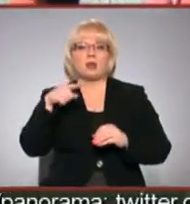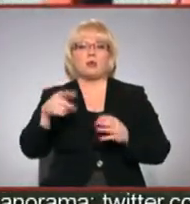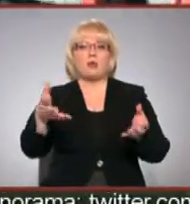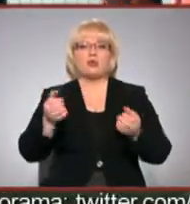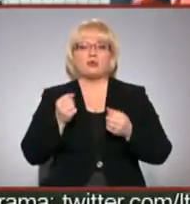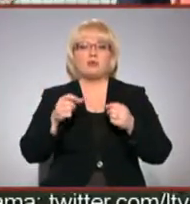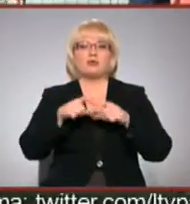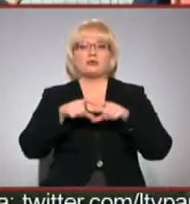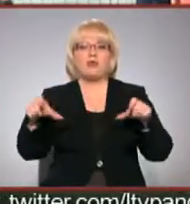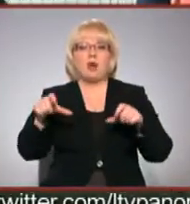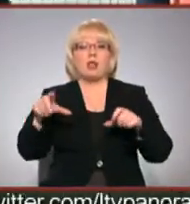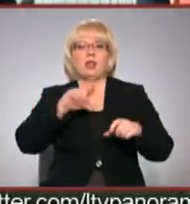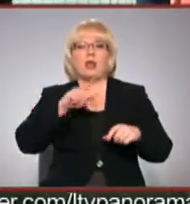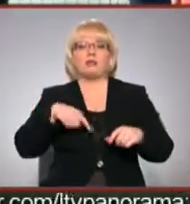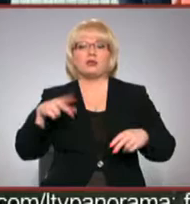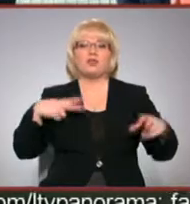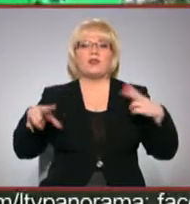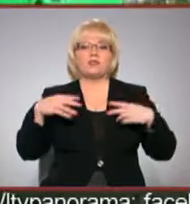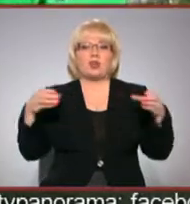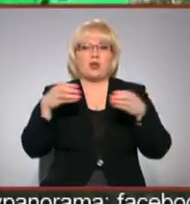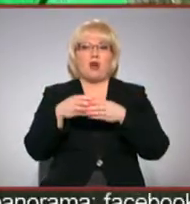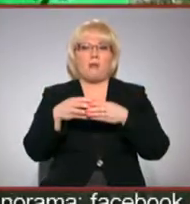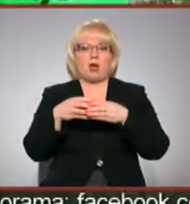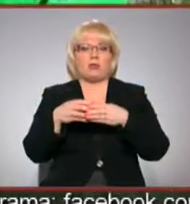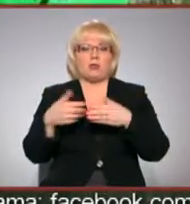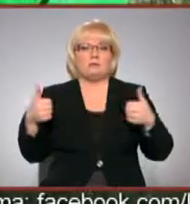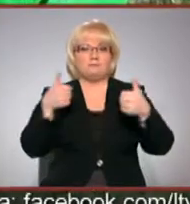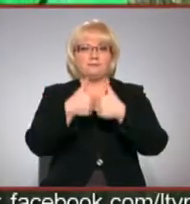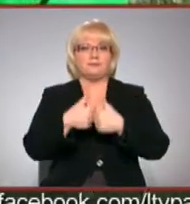Meta Latvijas universitātes komandu. Laura Dreziņa, Aigars Brečs, TV Kurzeme.